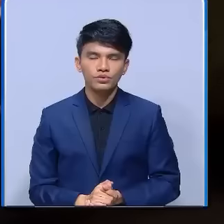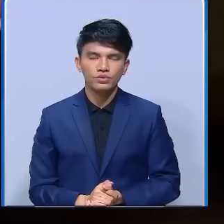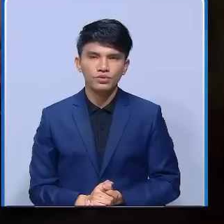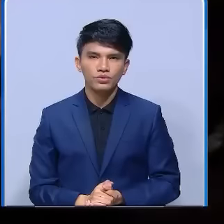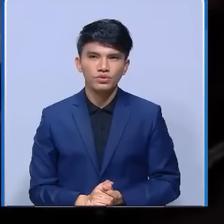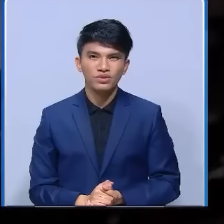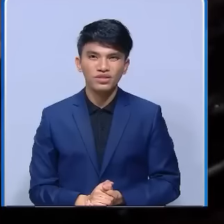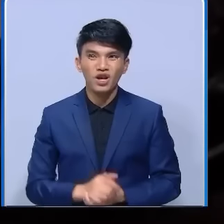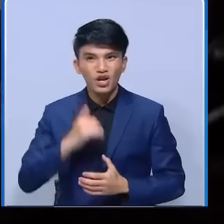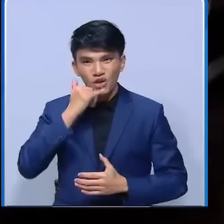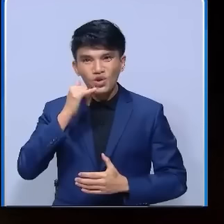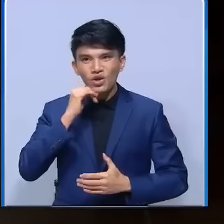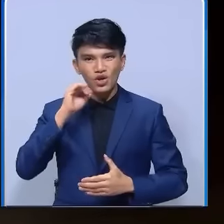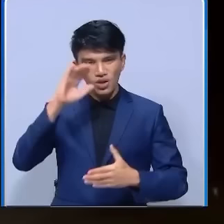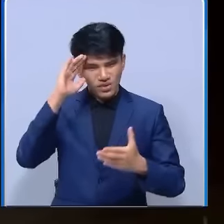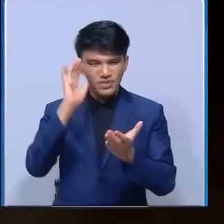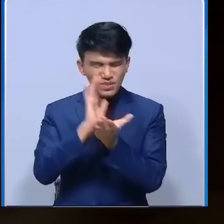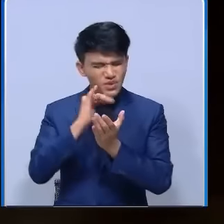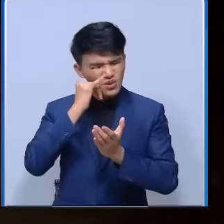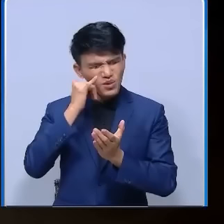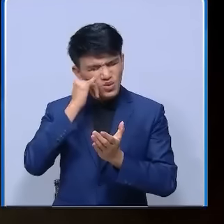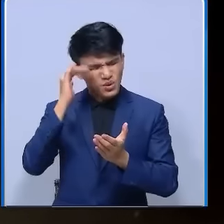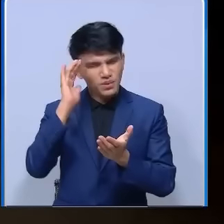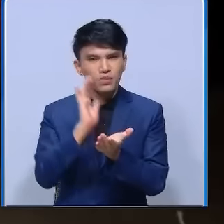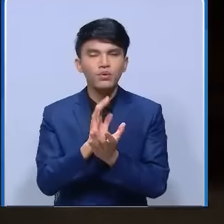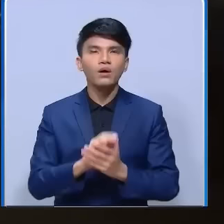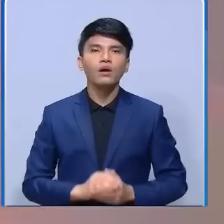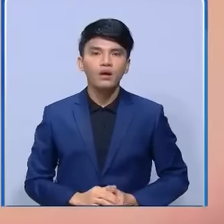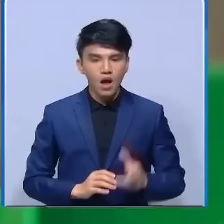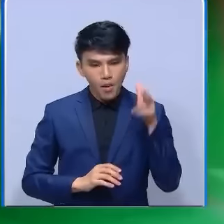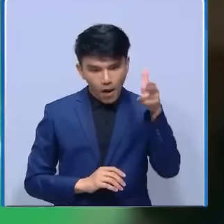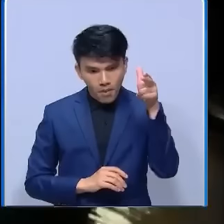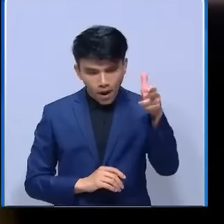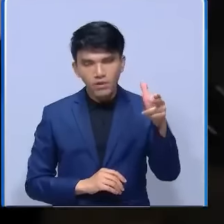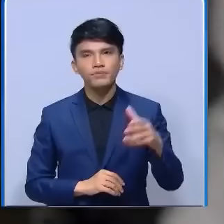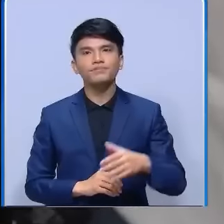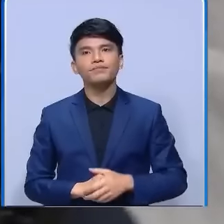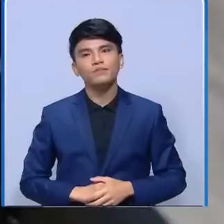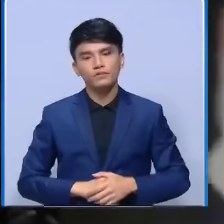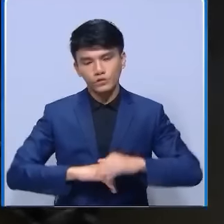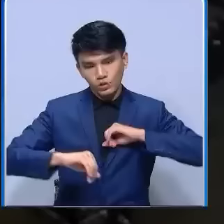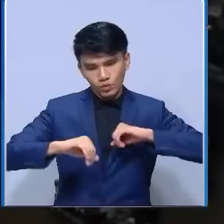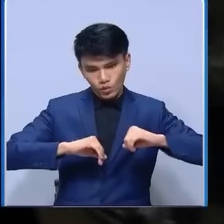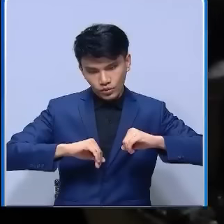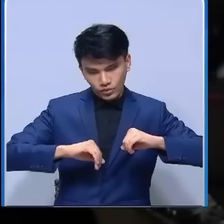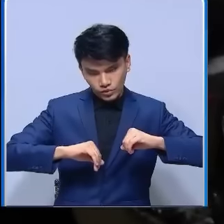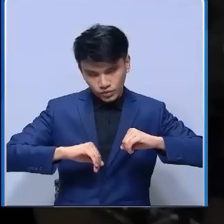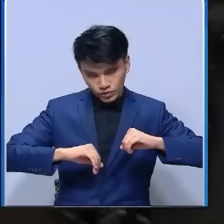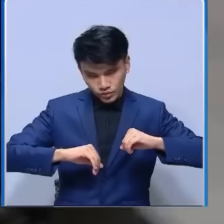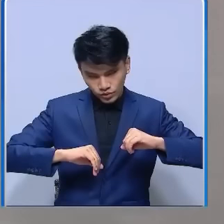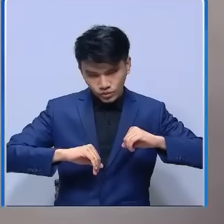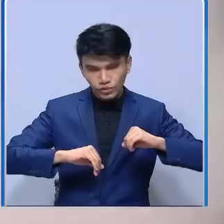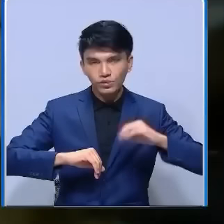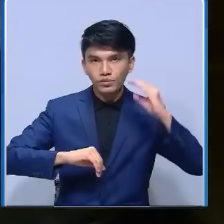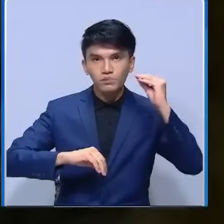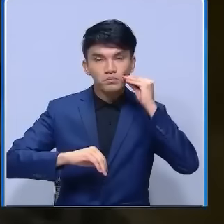บอกให้โทรแจ้งตำรวจโทรแจ้งตำรวจตั้งแต่ยังไม่มีเสียงปืนเลยนะจะมีเสียงปืนอ่ะวัยรุ่นพร้อมอาวุธบุกมาหาเรื่องวัยรุ่นที่อยู่ในบ้าน